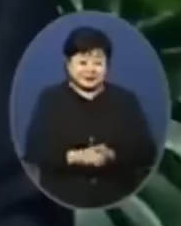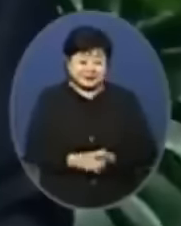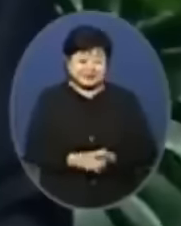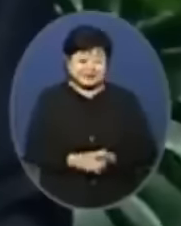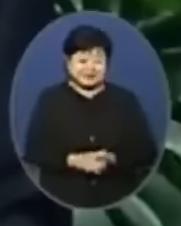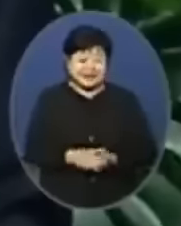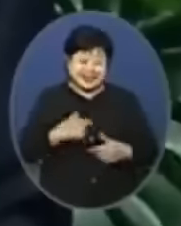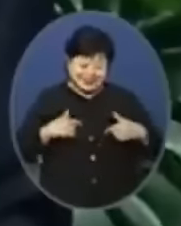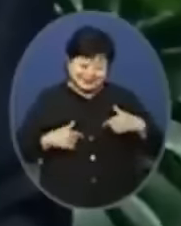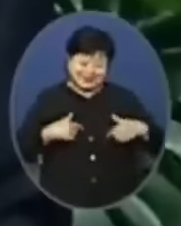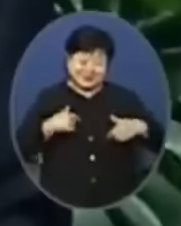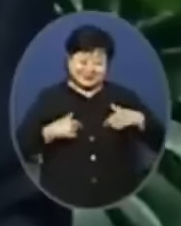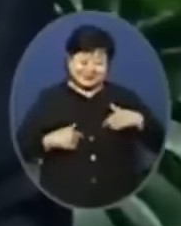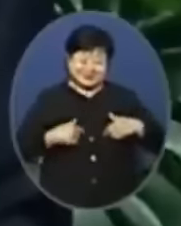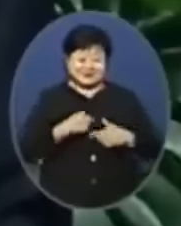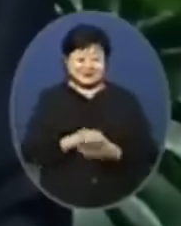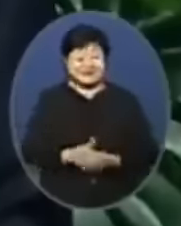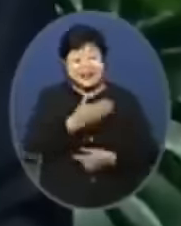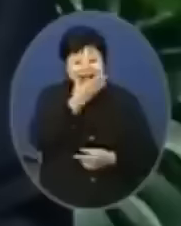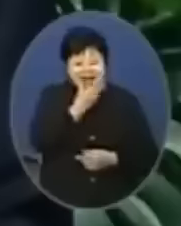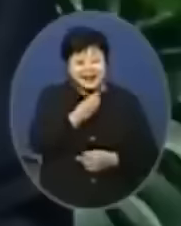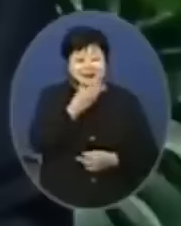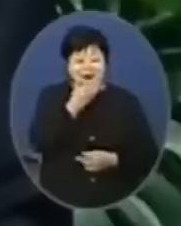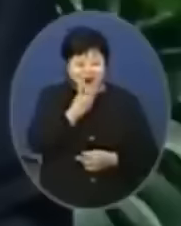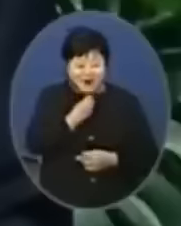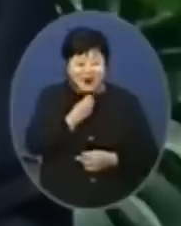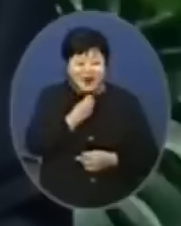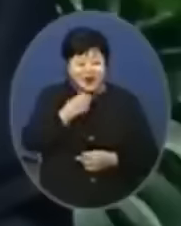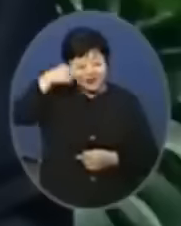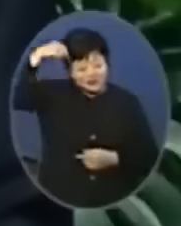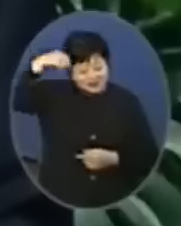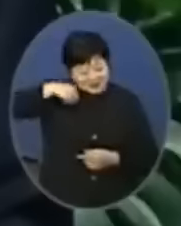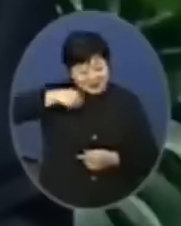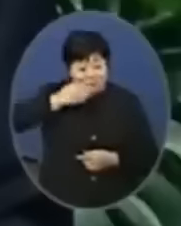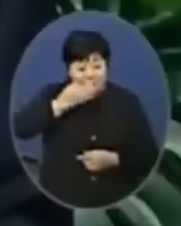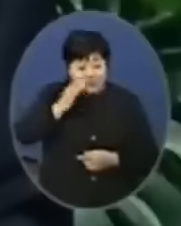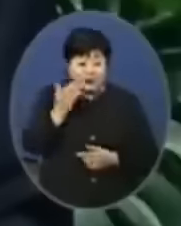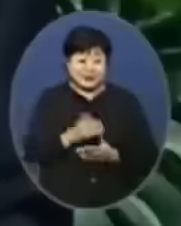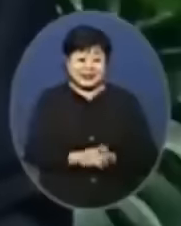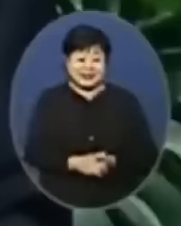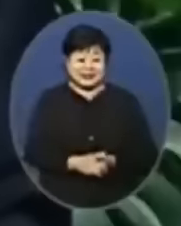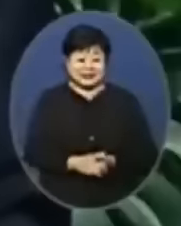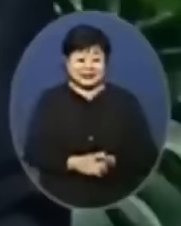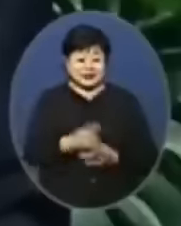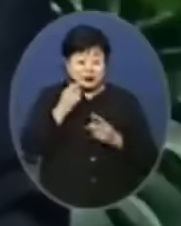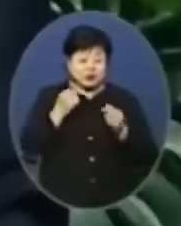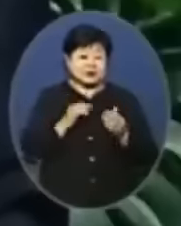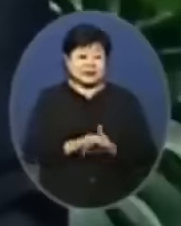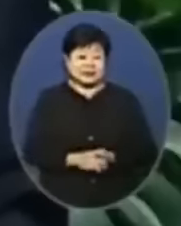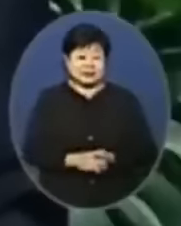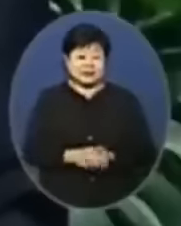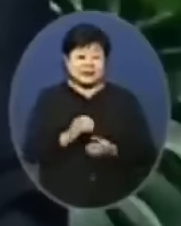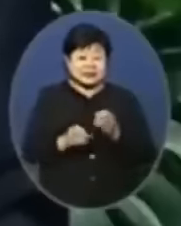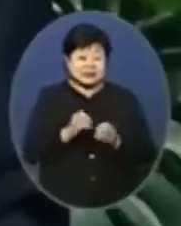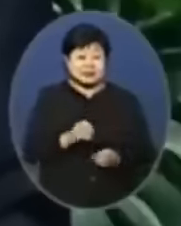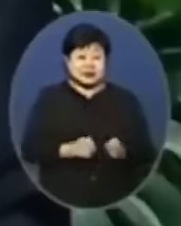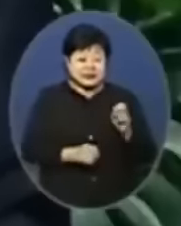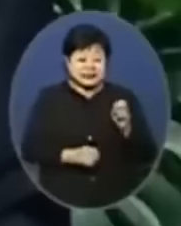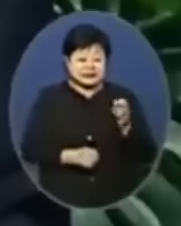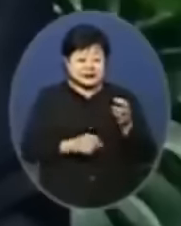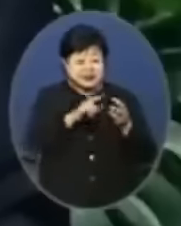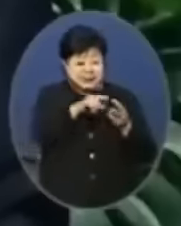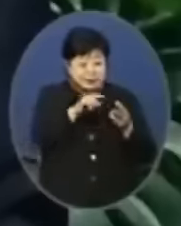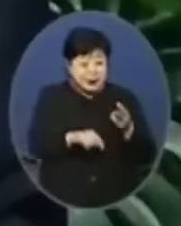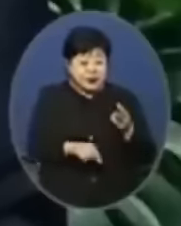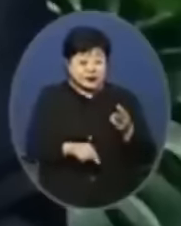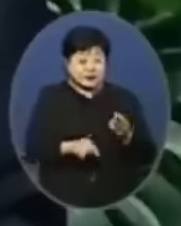기쁨과 행복을 느낄 수가 있는 것입니다. 저는 시편 23편 야훼는 나의